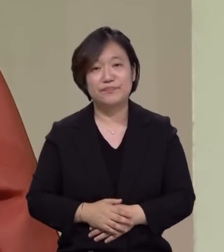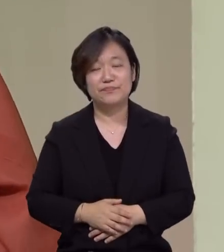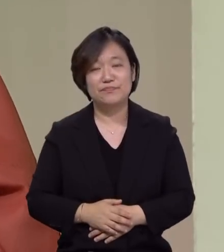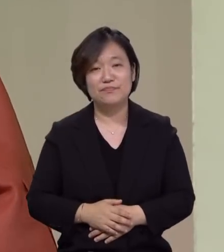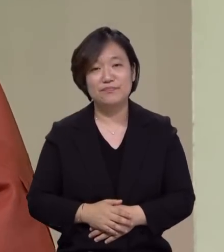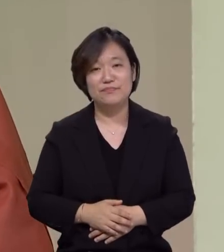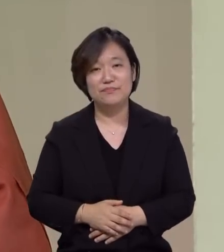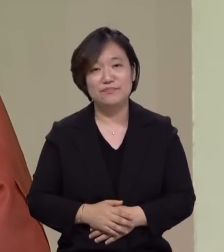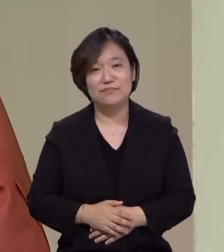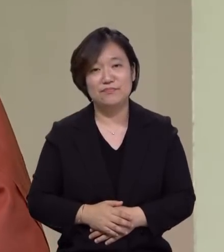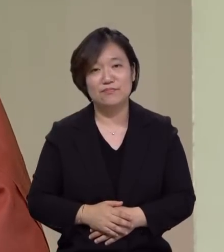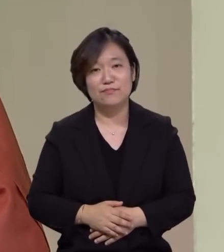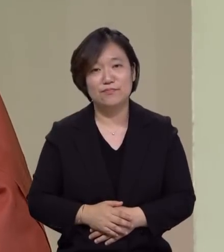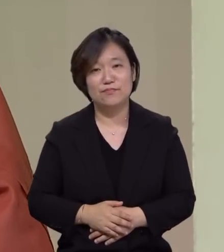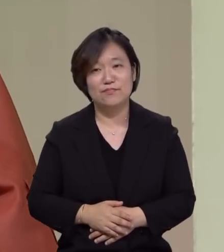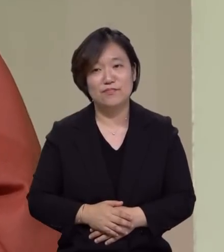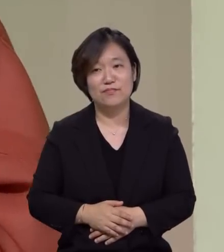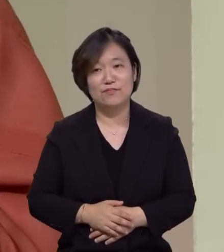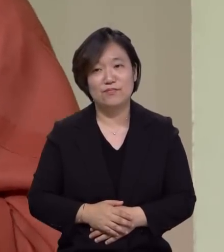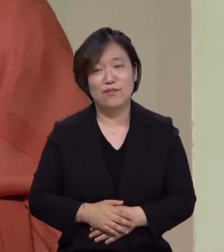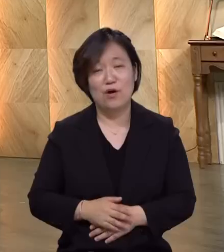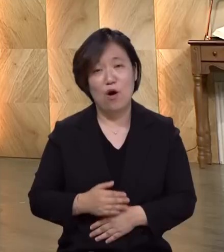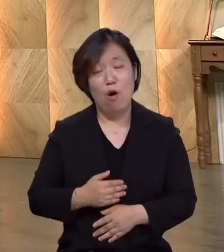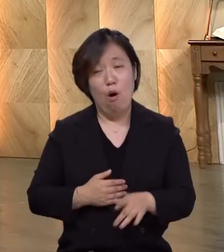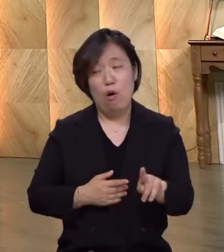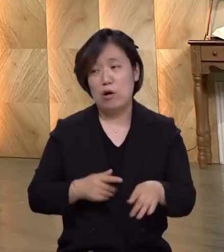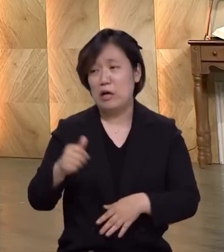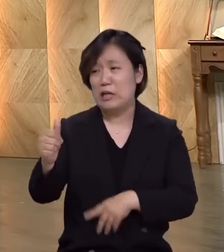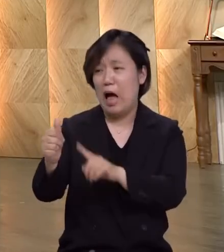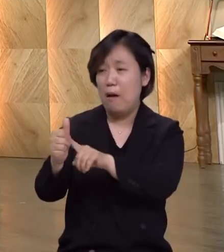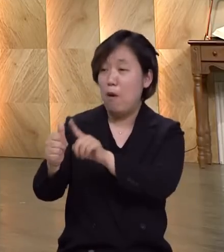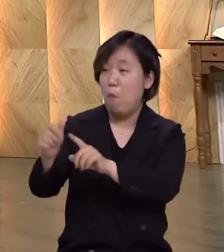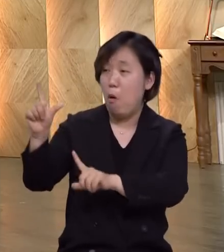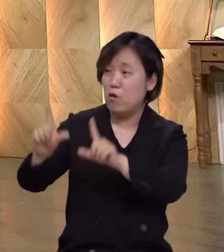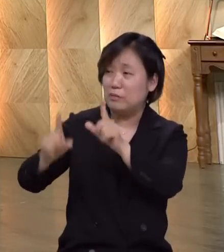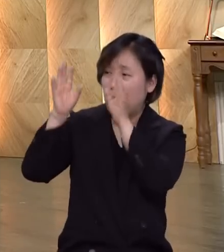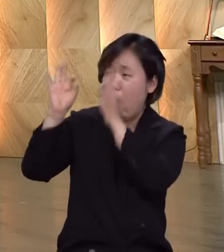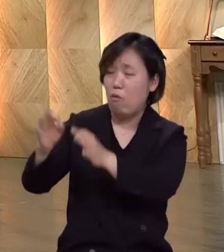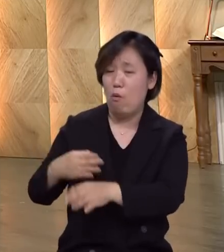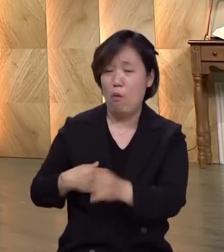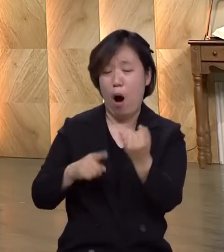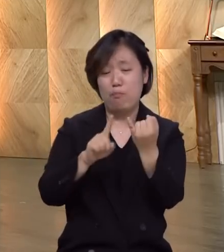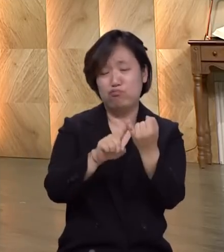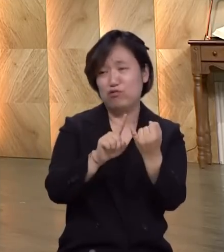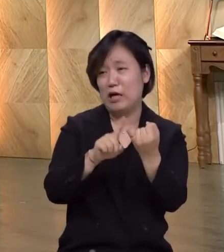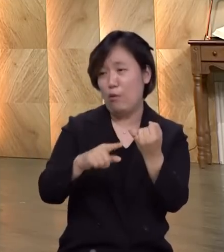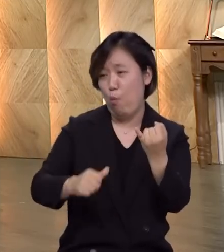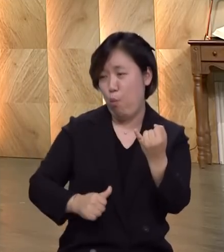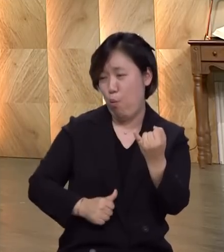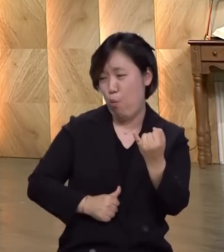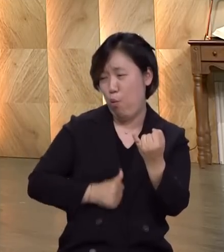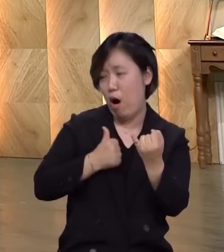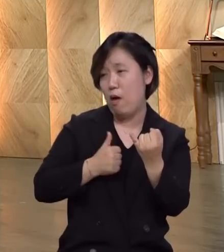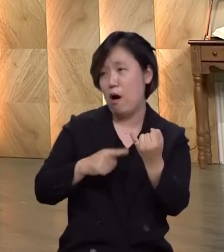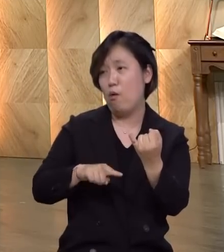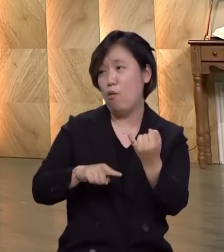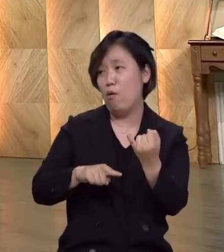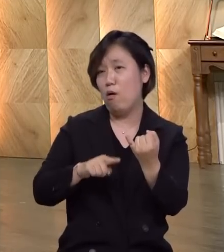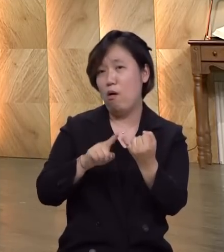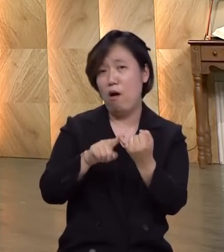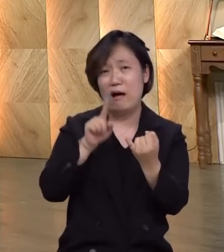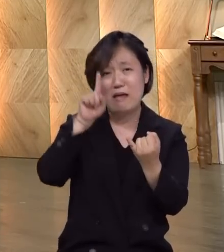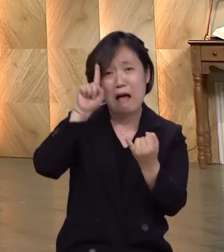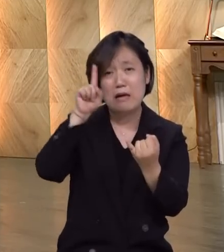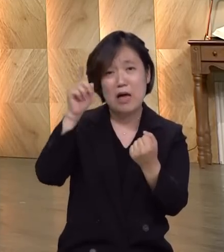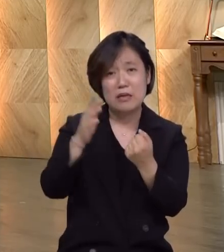소원 하나를 써버렸고 그런 남편의 모습을 보고 너무나 화가 나고 너무나 기가